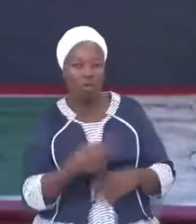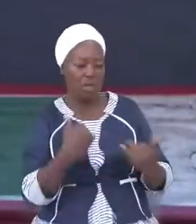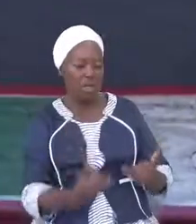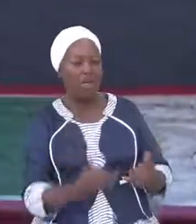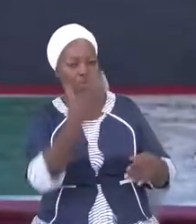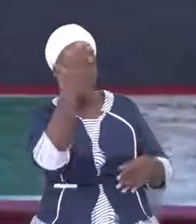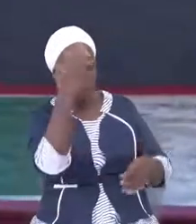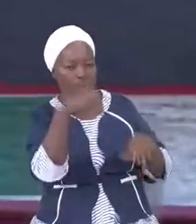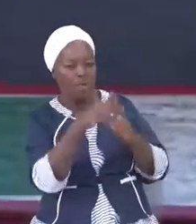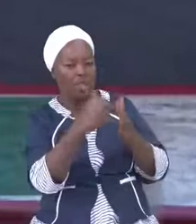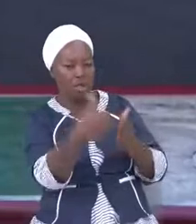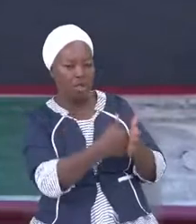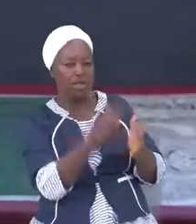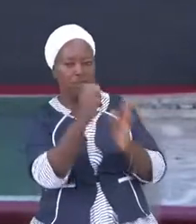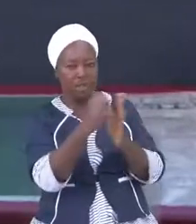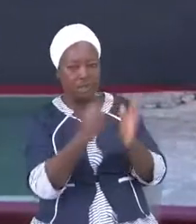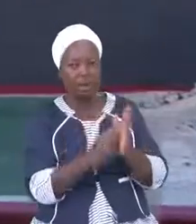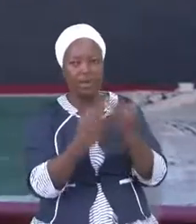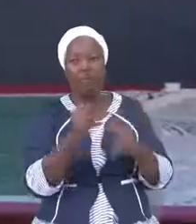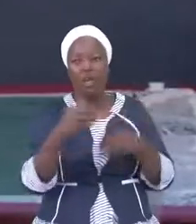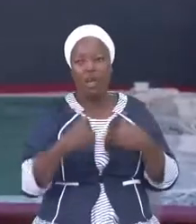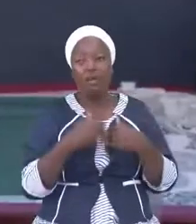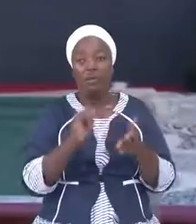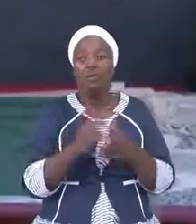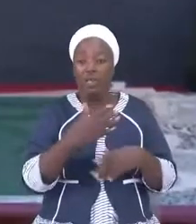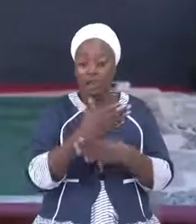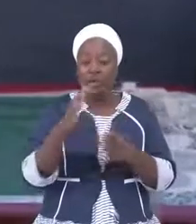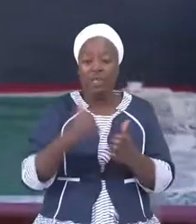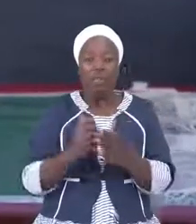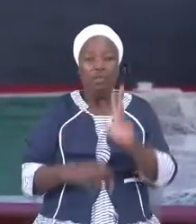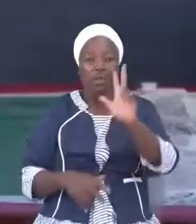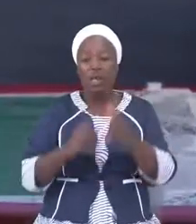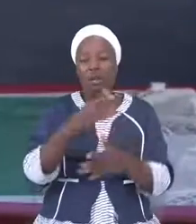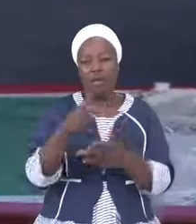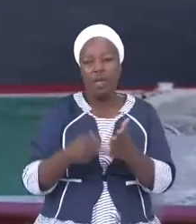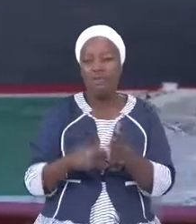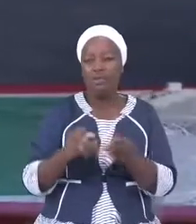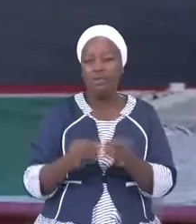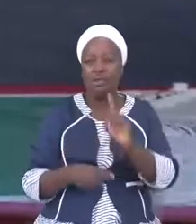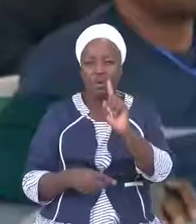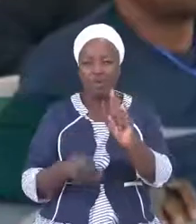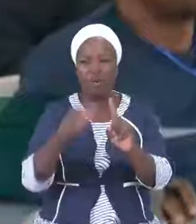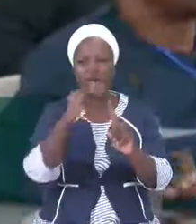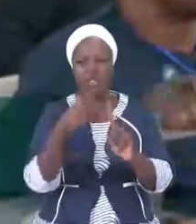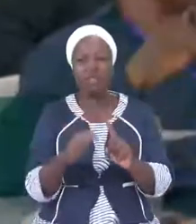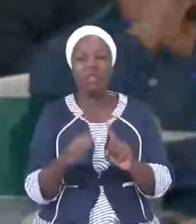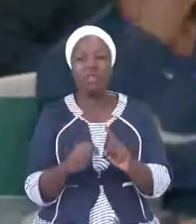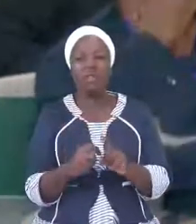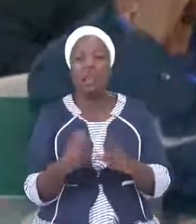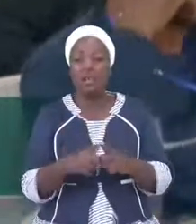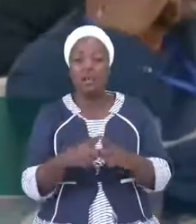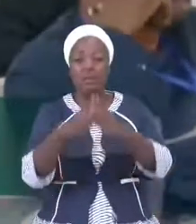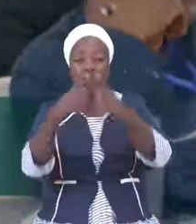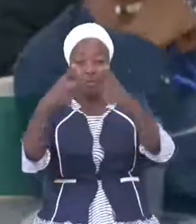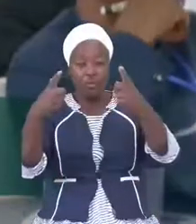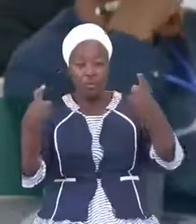réalisé dans le Nouveau Testament. Quelque chose révélé dans le passé, réalisé de nouveau. Nous allons